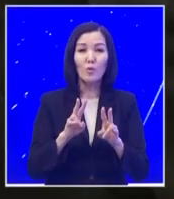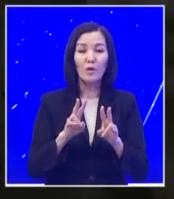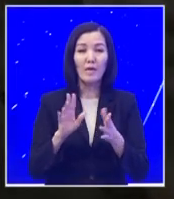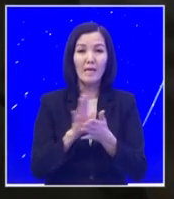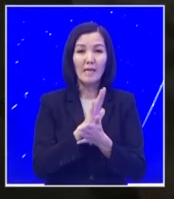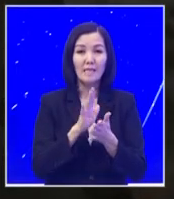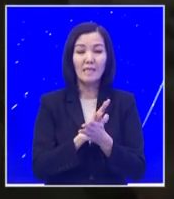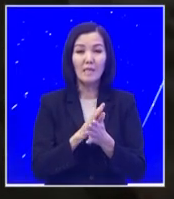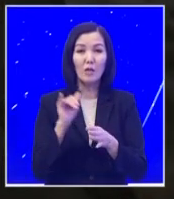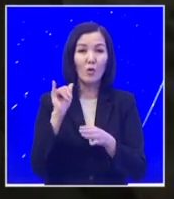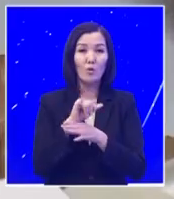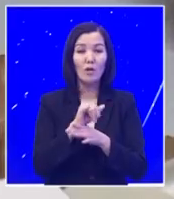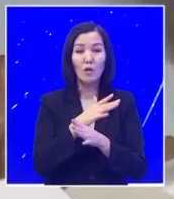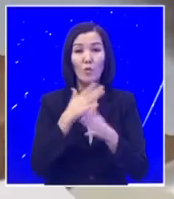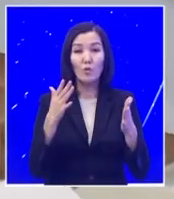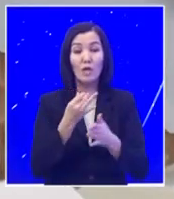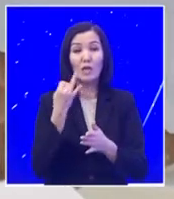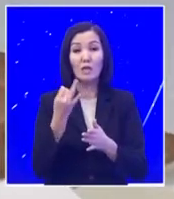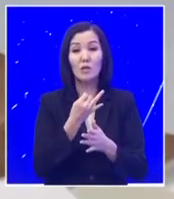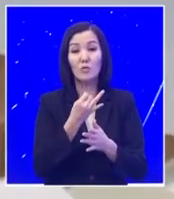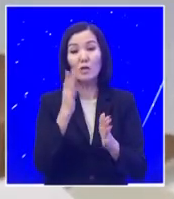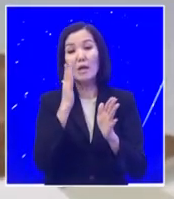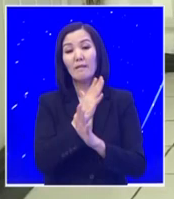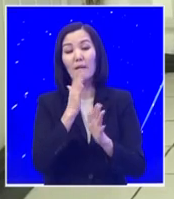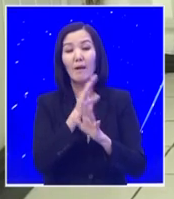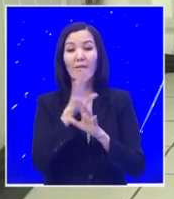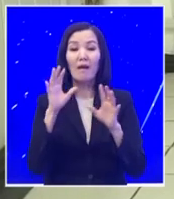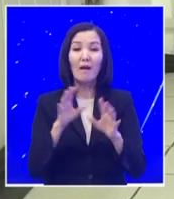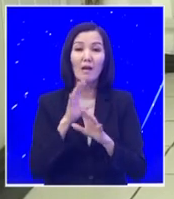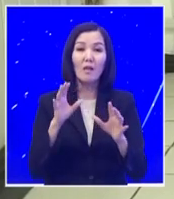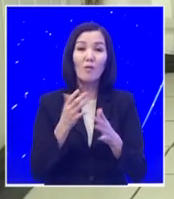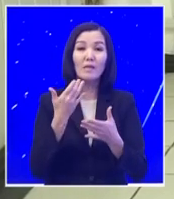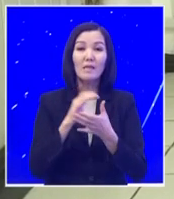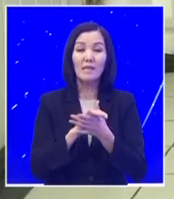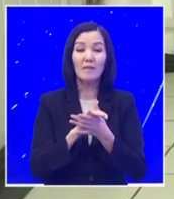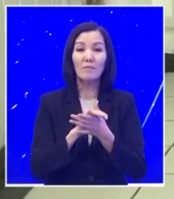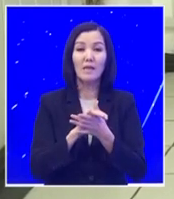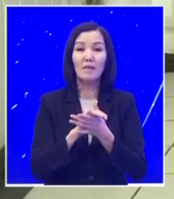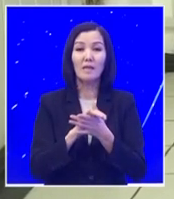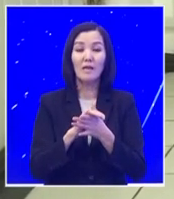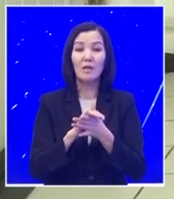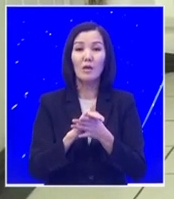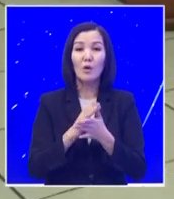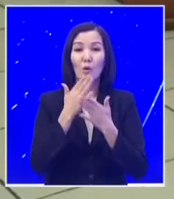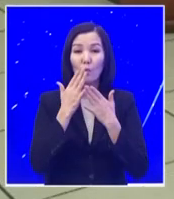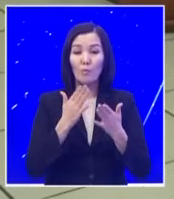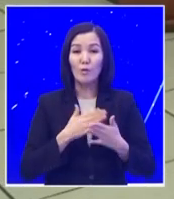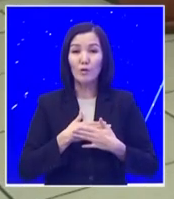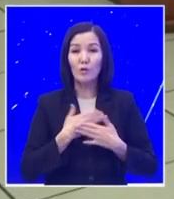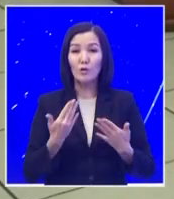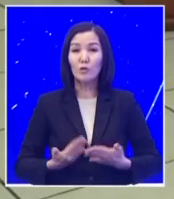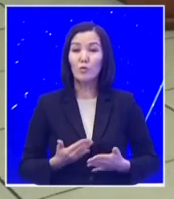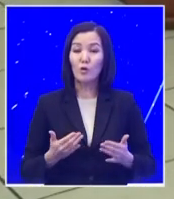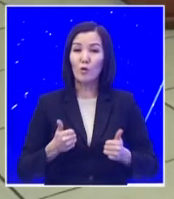келетін қонақтарда үлкен қызығушылық пен табиғатты аялауға деген танымдарын тереңдетіп, өмірді сүйуге